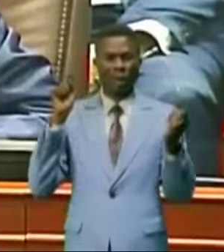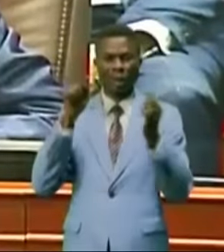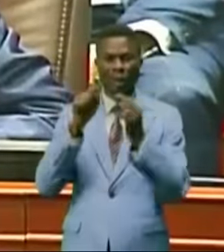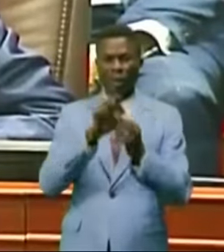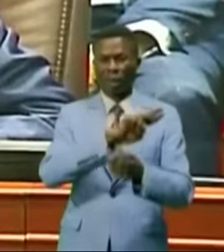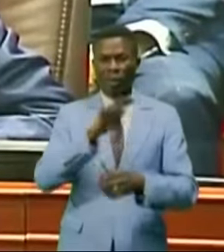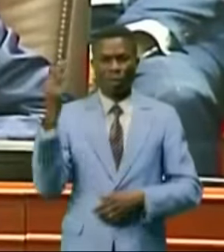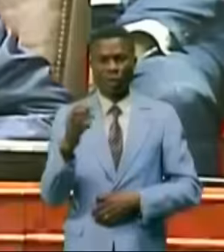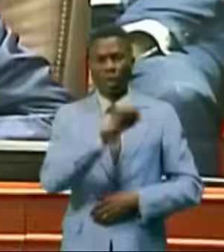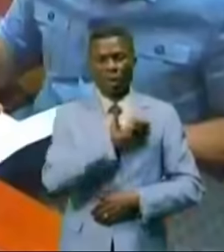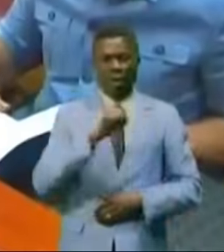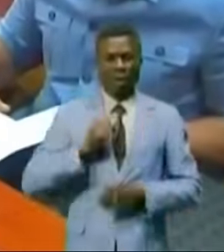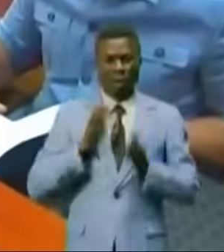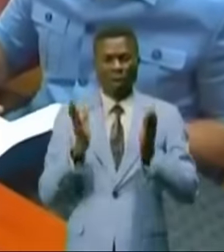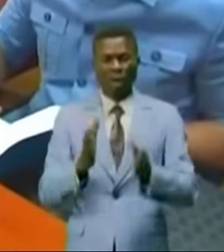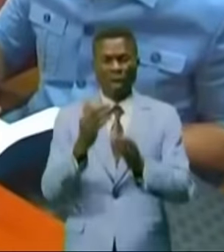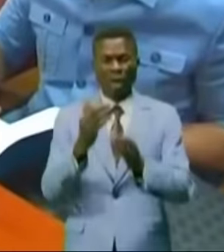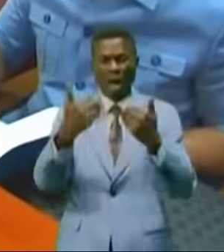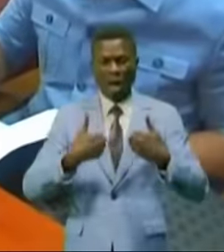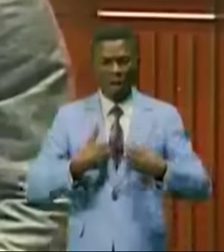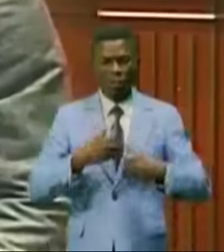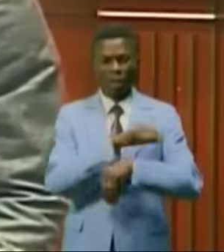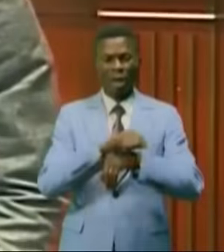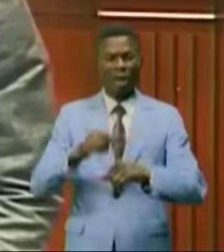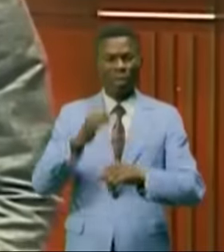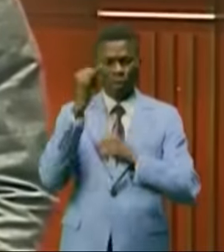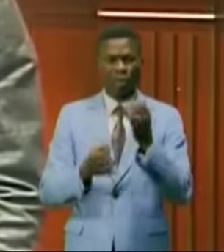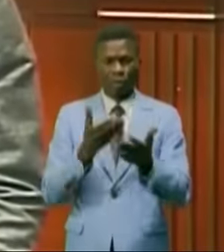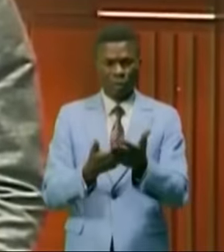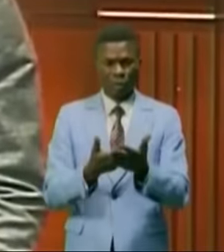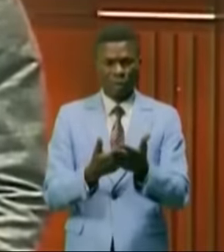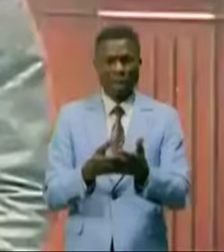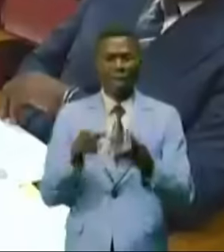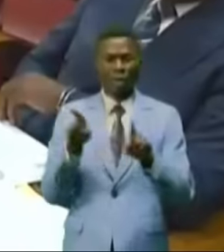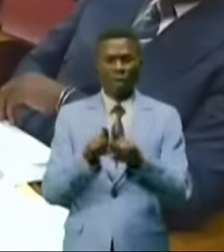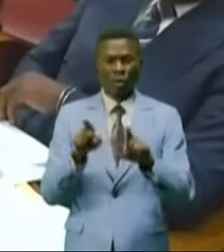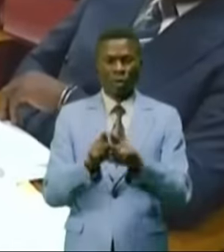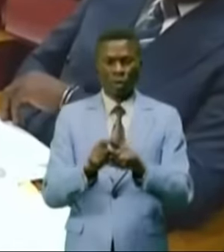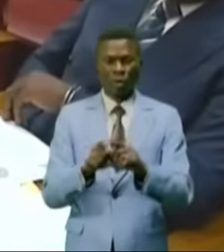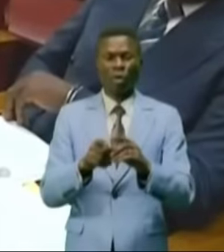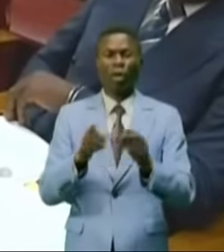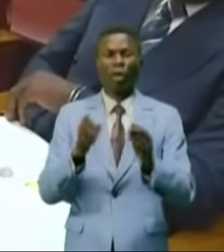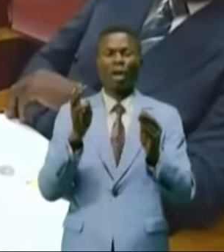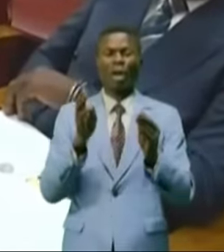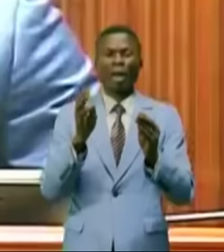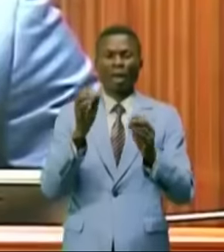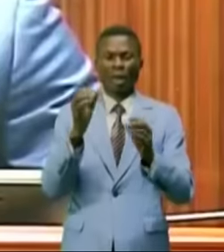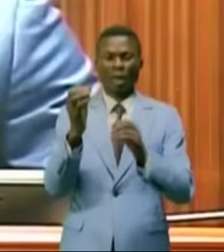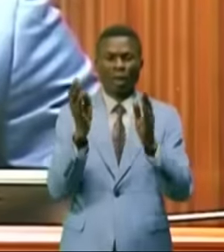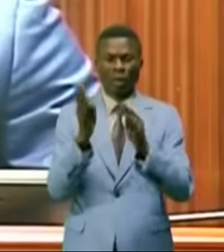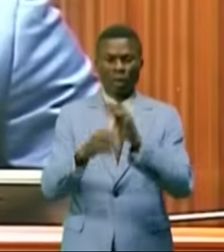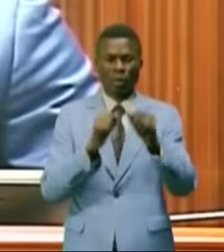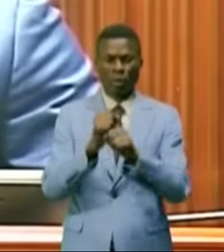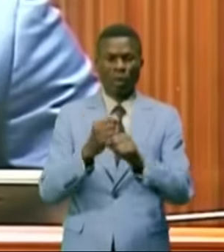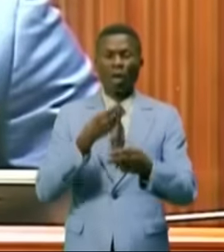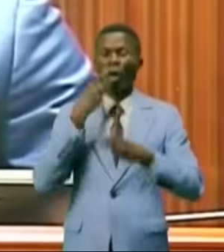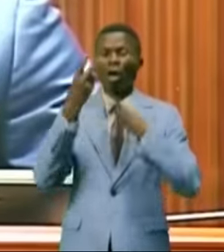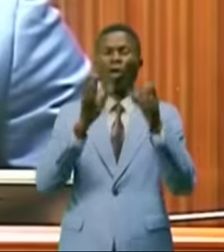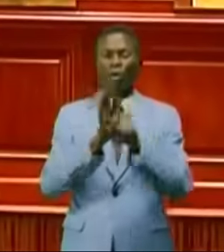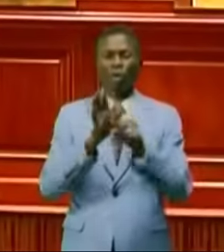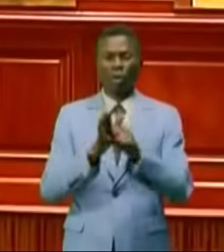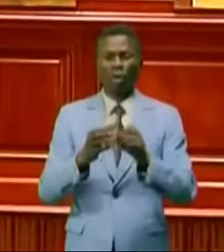Sénat congolais va se doter d'un bureau définitif. À l'instar de la Chambre basse du Parlement, les voix s'élèvent pour que